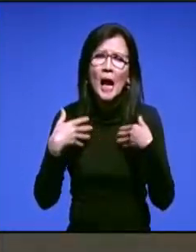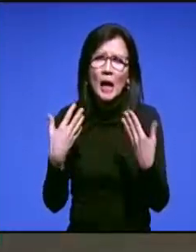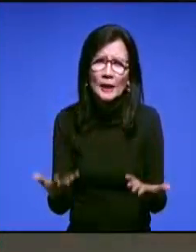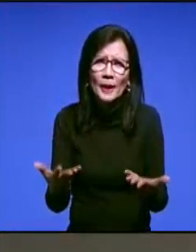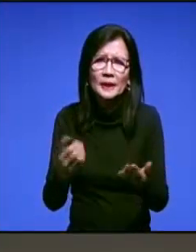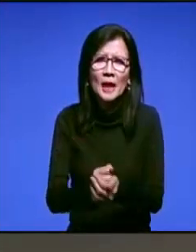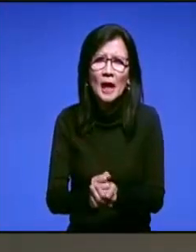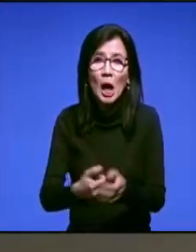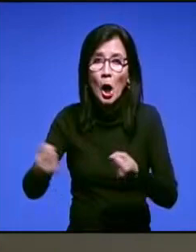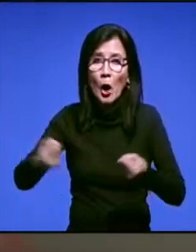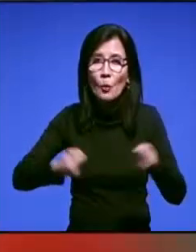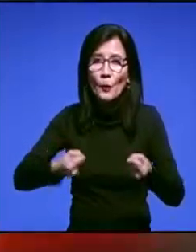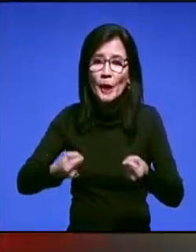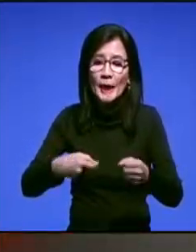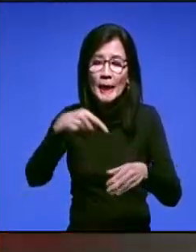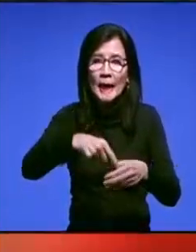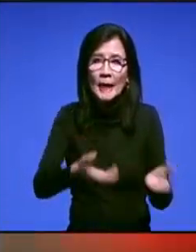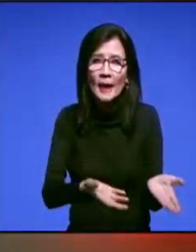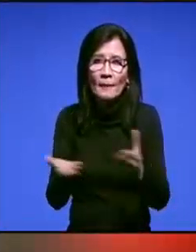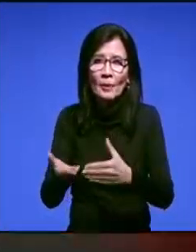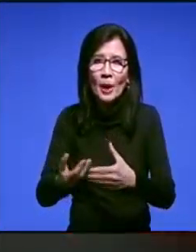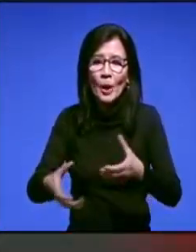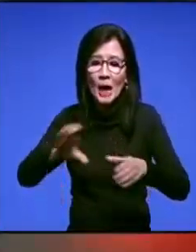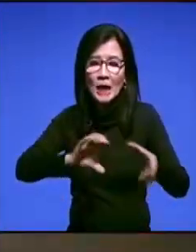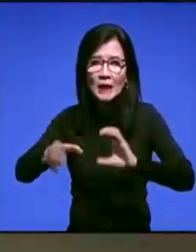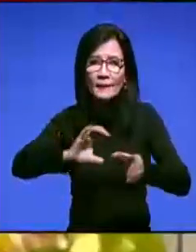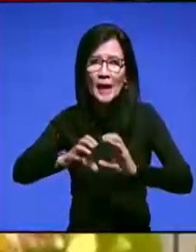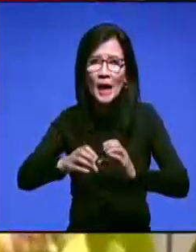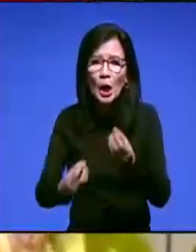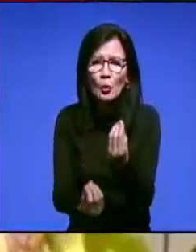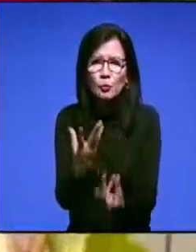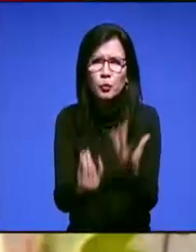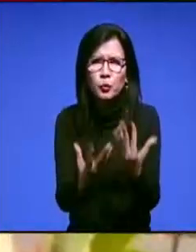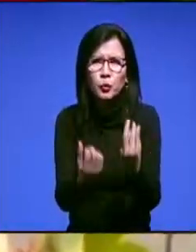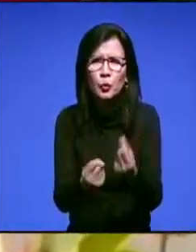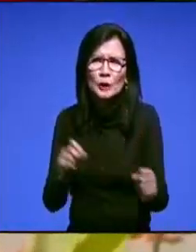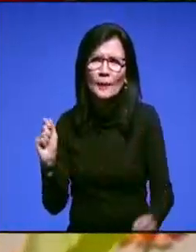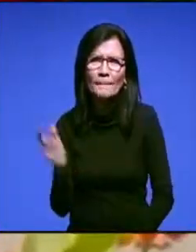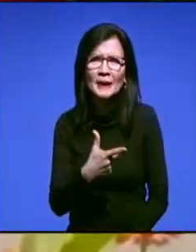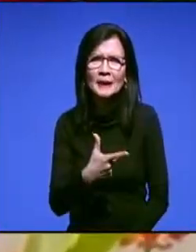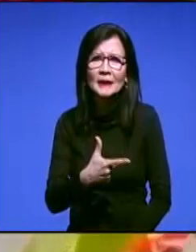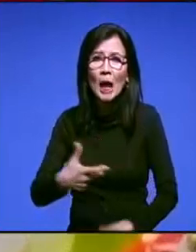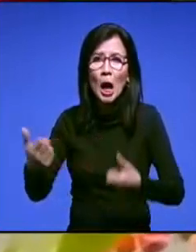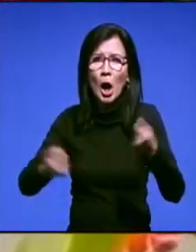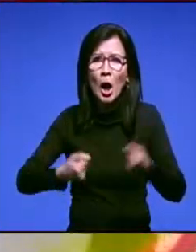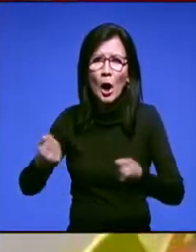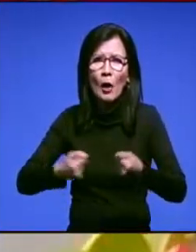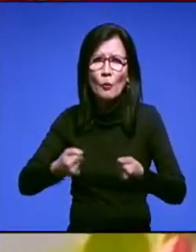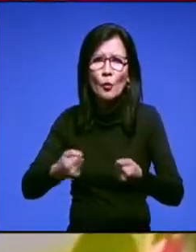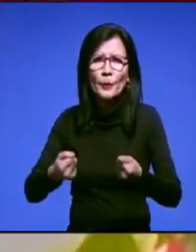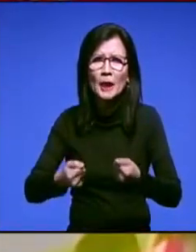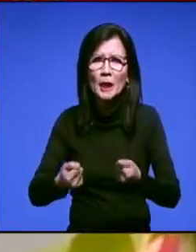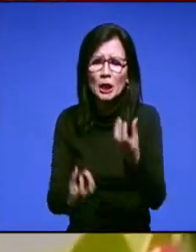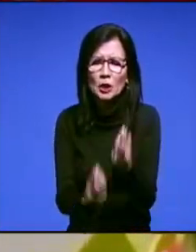Kejadian ini mobil yang mengangkut cairan kimia terbakar api dengan cepat menghaluskan dan melahap